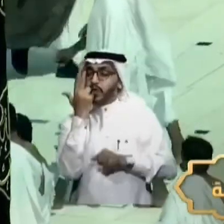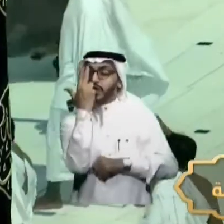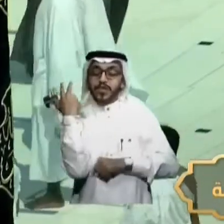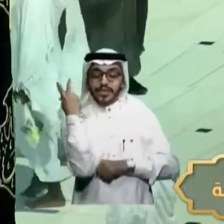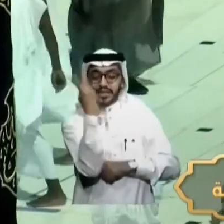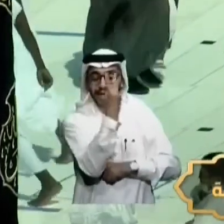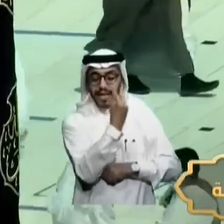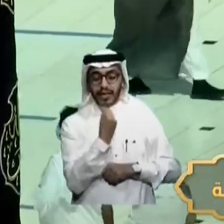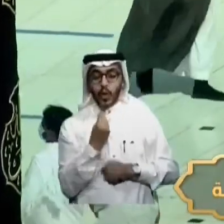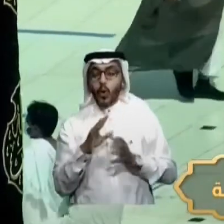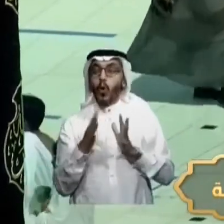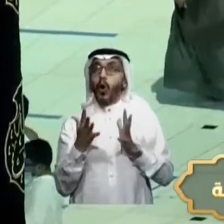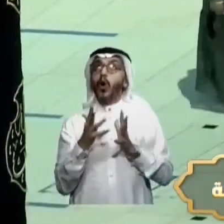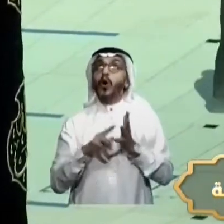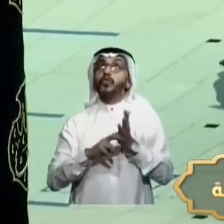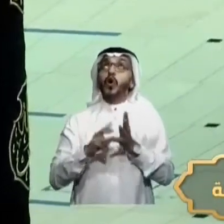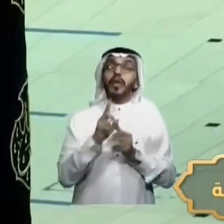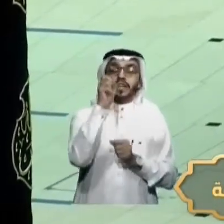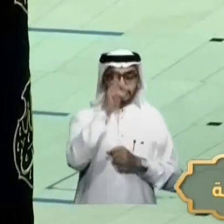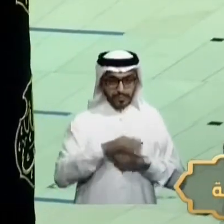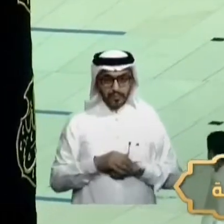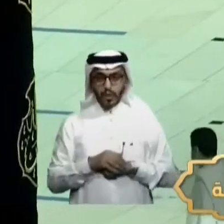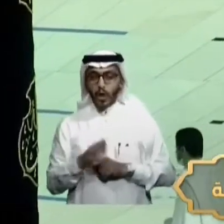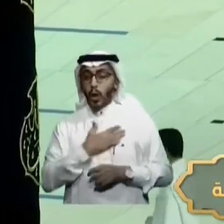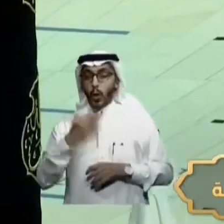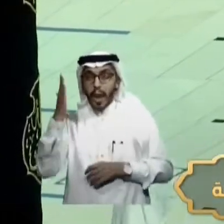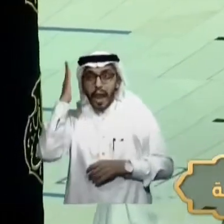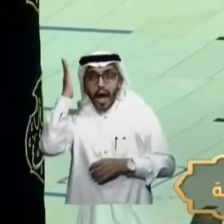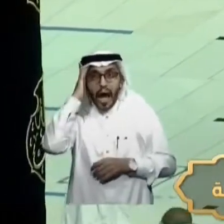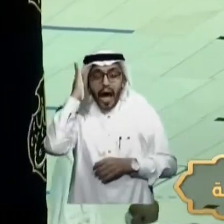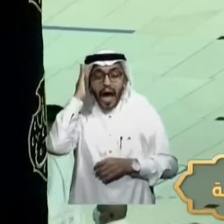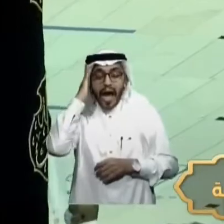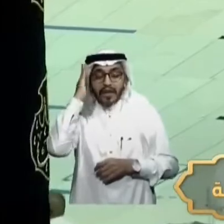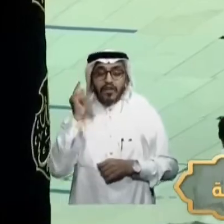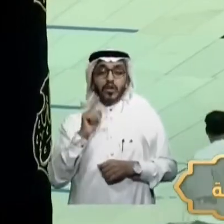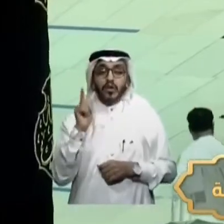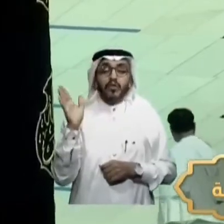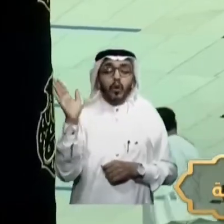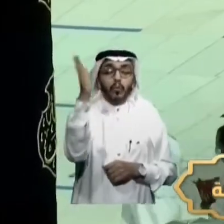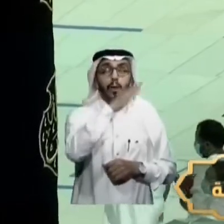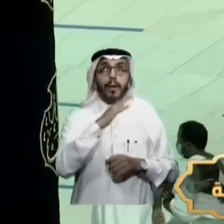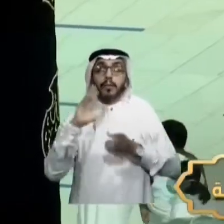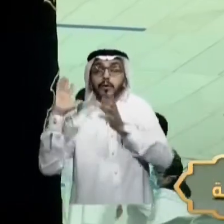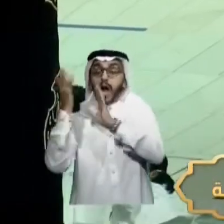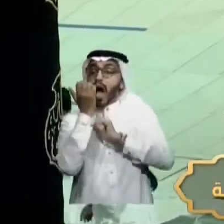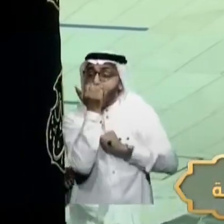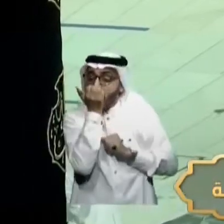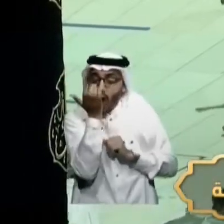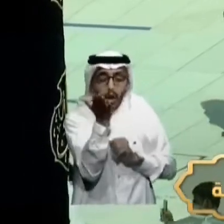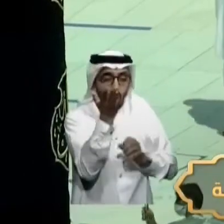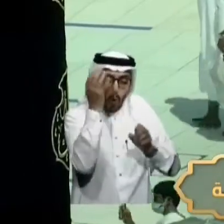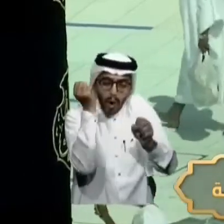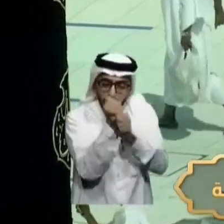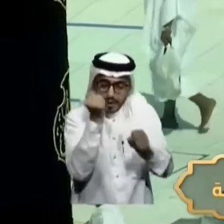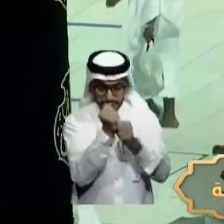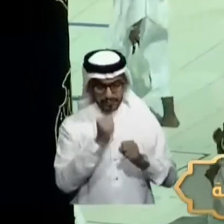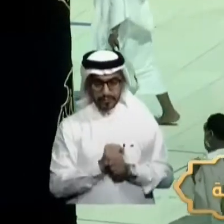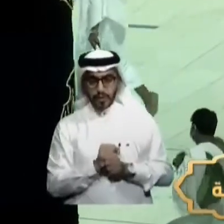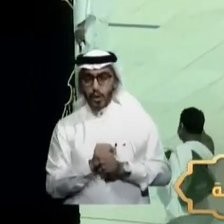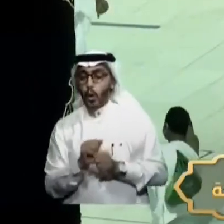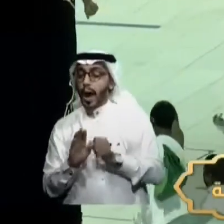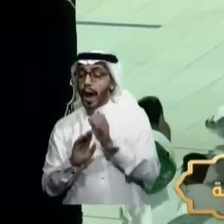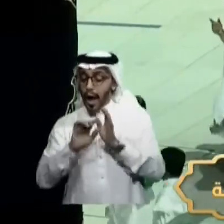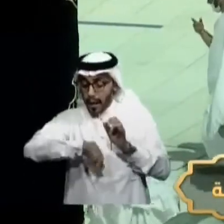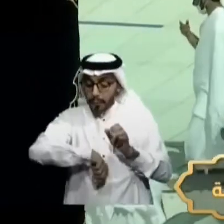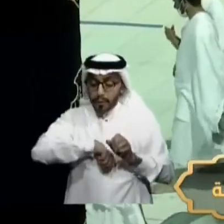والجمال والخشية والجلال والحكمة المجلية في الأقوال والفعال، إذا ما